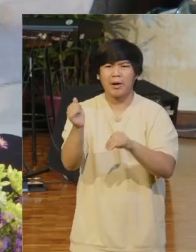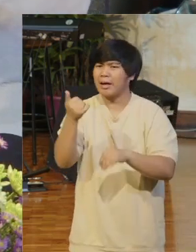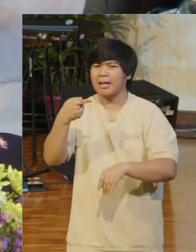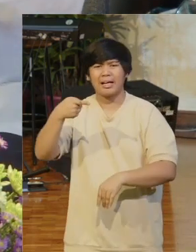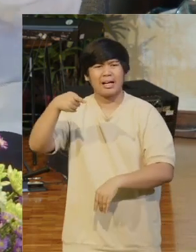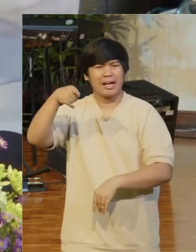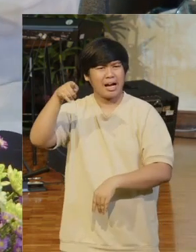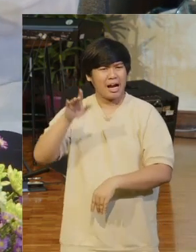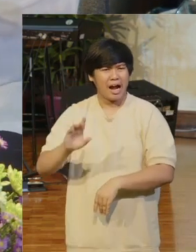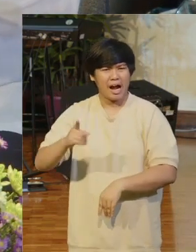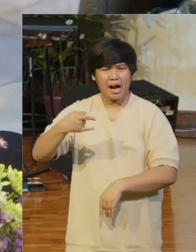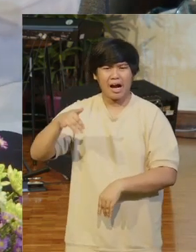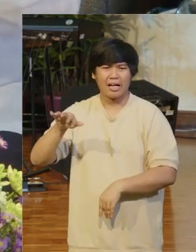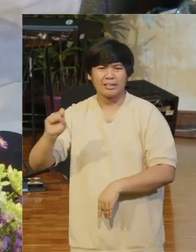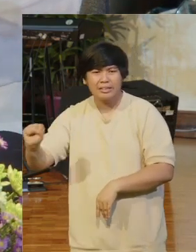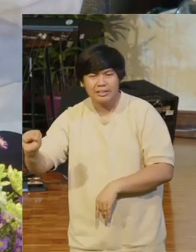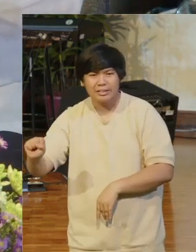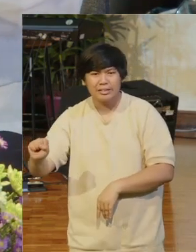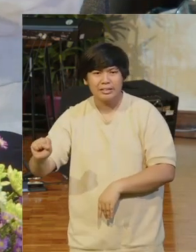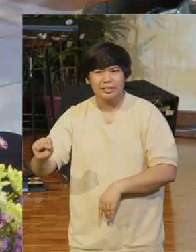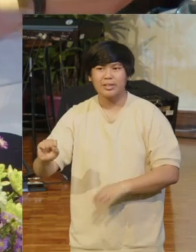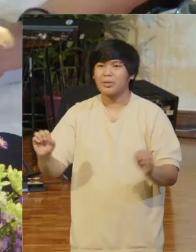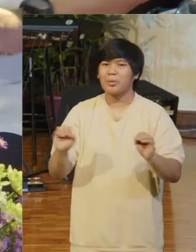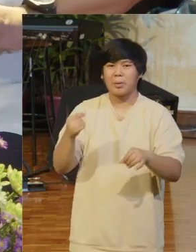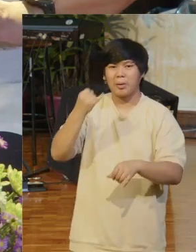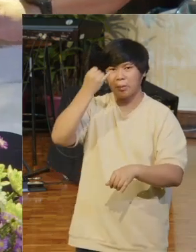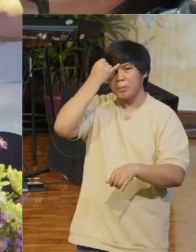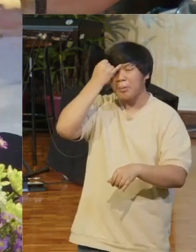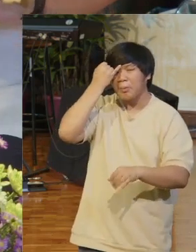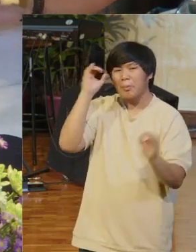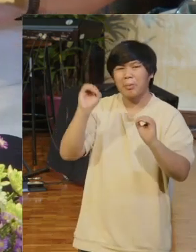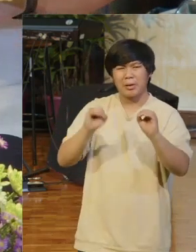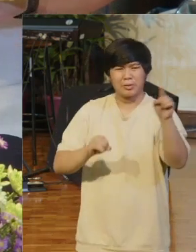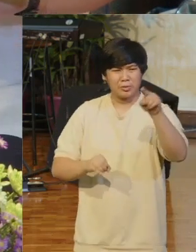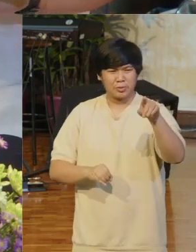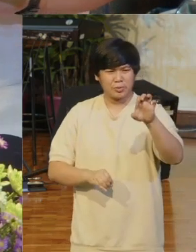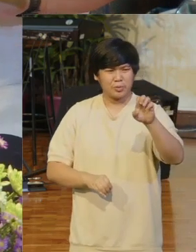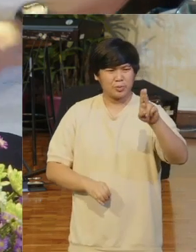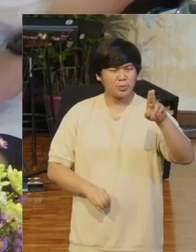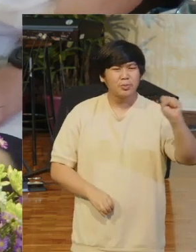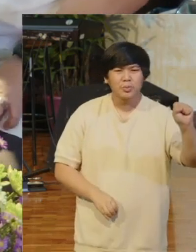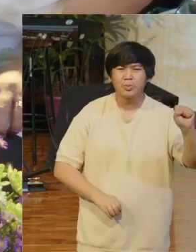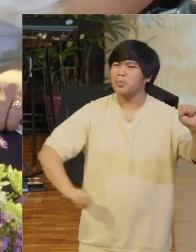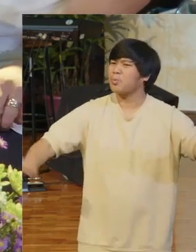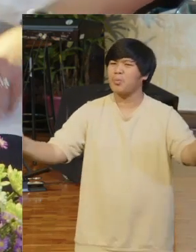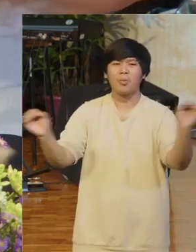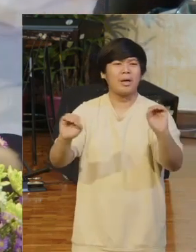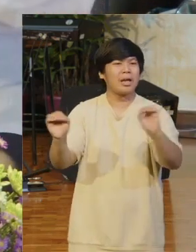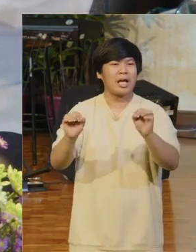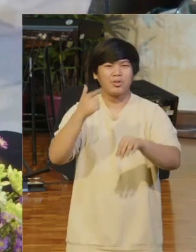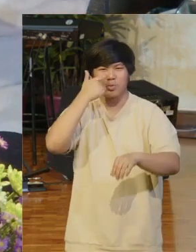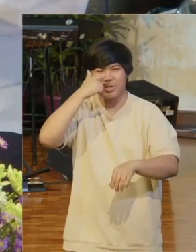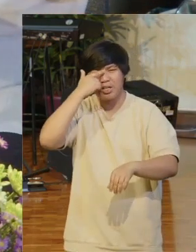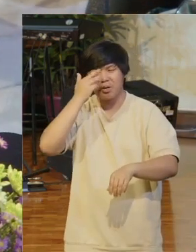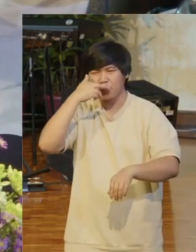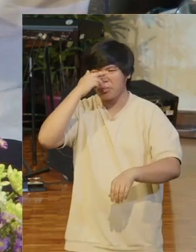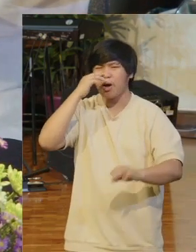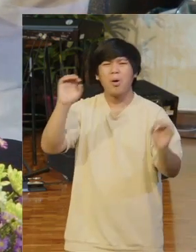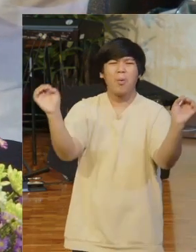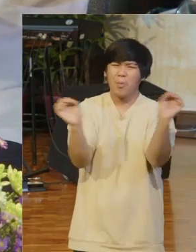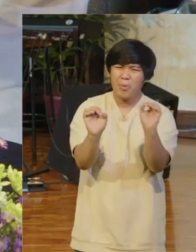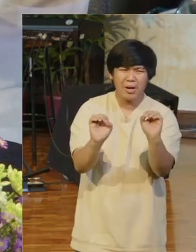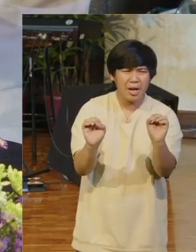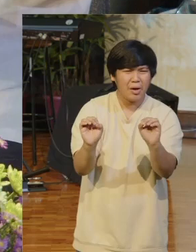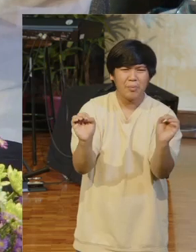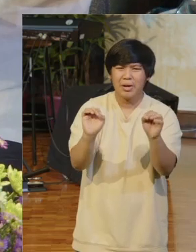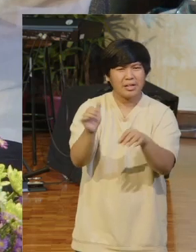walang Krishna, walang Zeus. Siya lang ang Diyos. I am God and there is